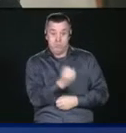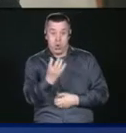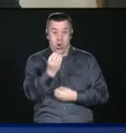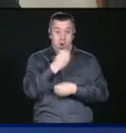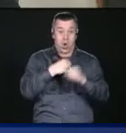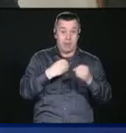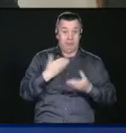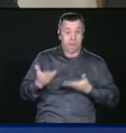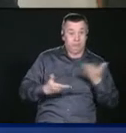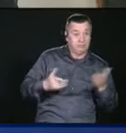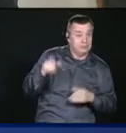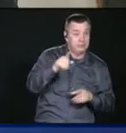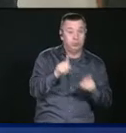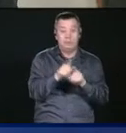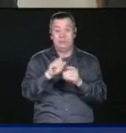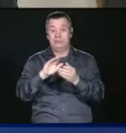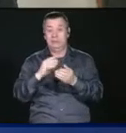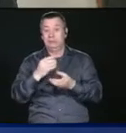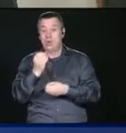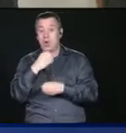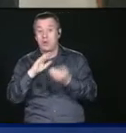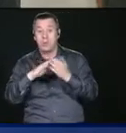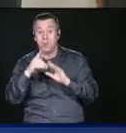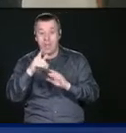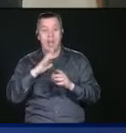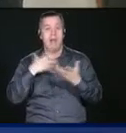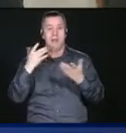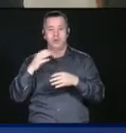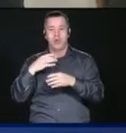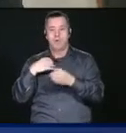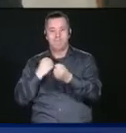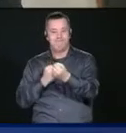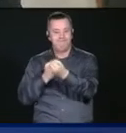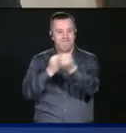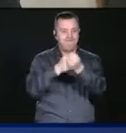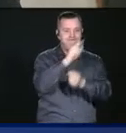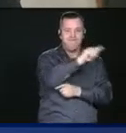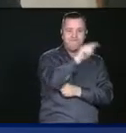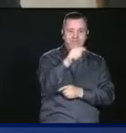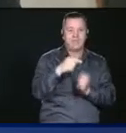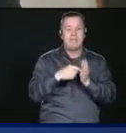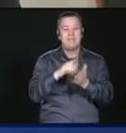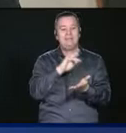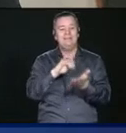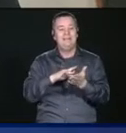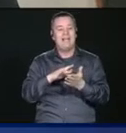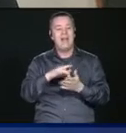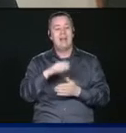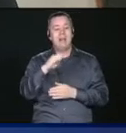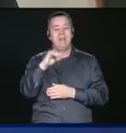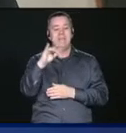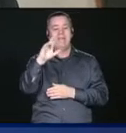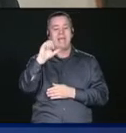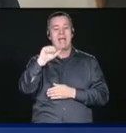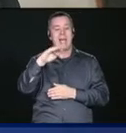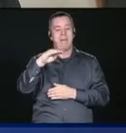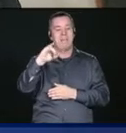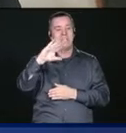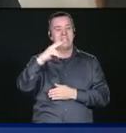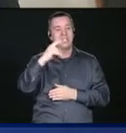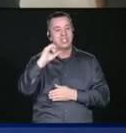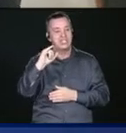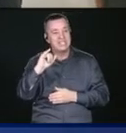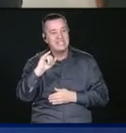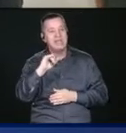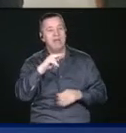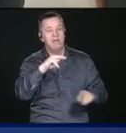additionnel, autant à Hamilton, Muramichi et d'autres centres, à Saskatoon aussi, à Maison Intervalle